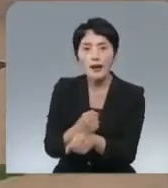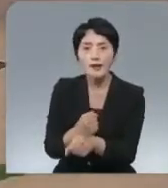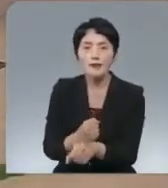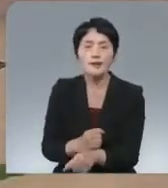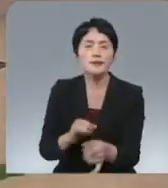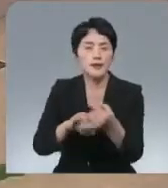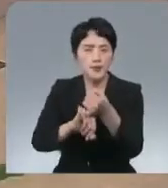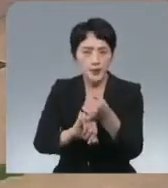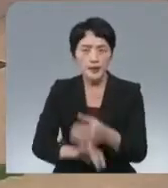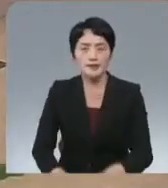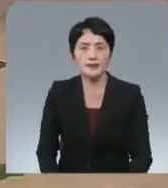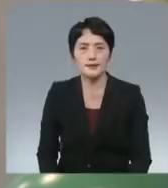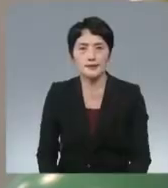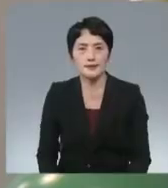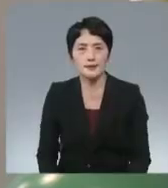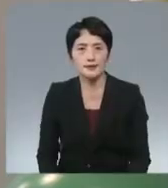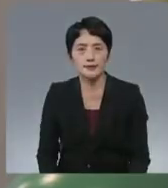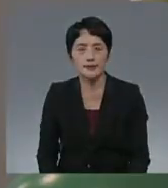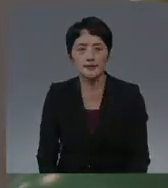и другие приложения